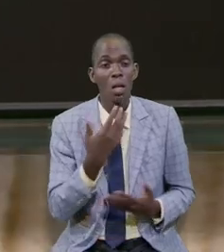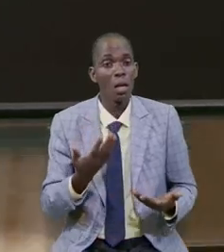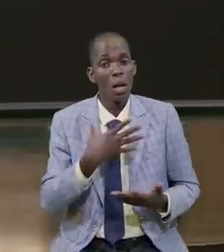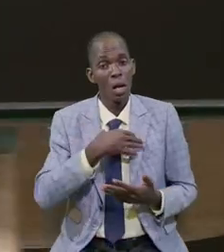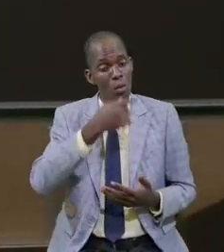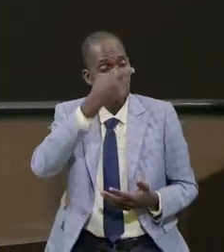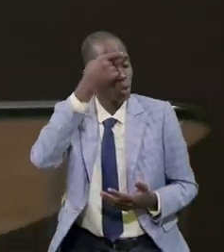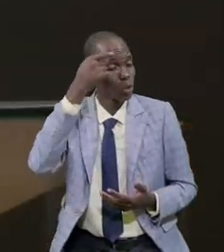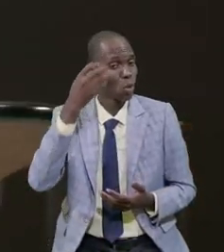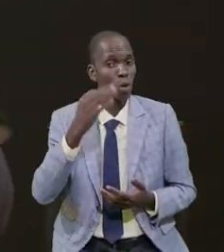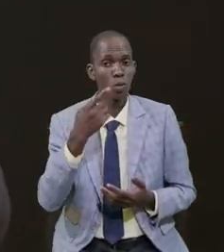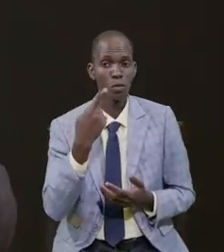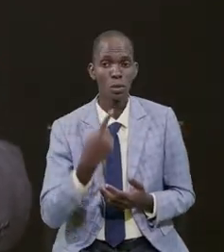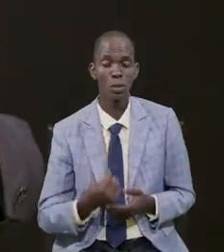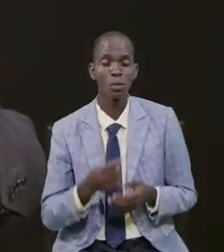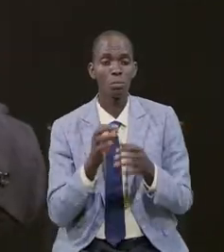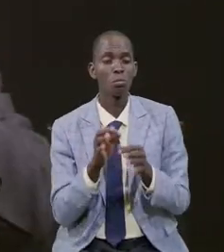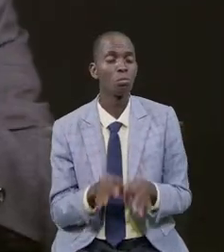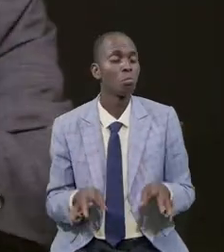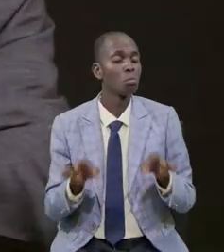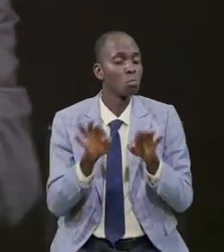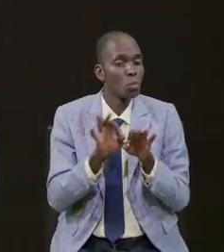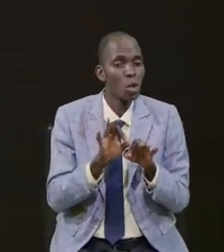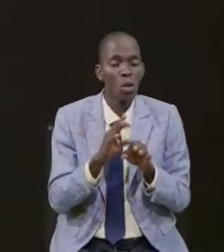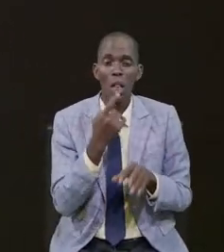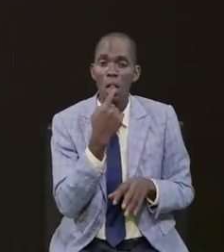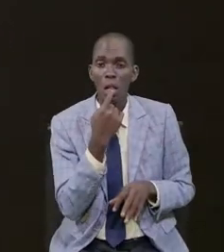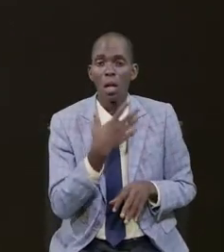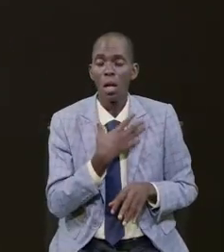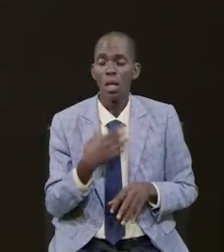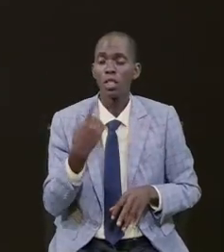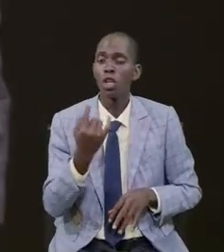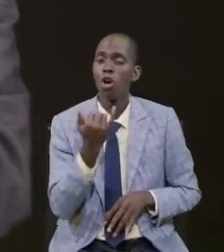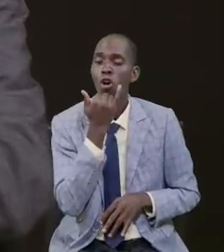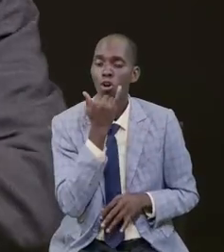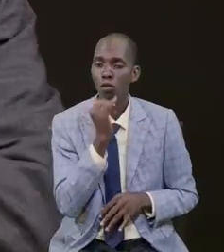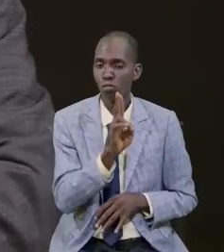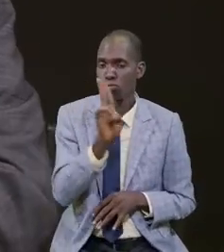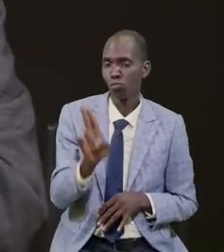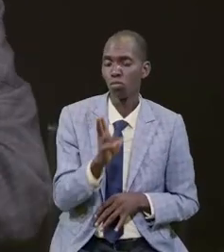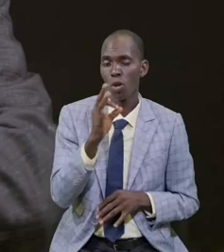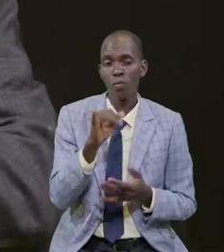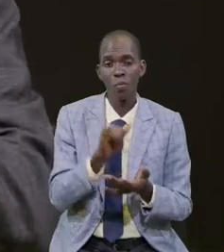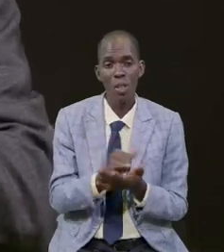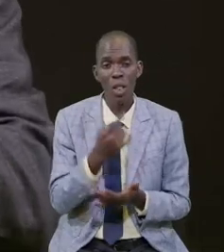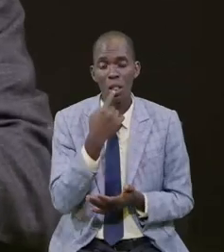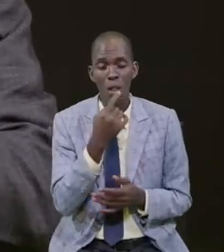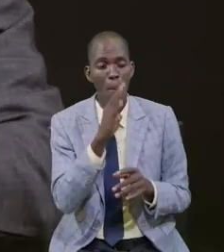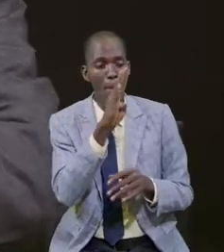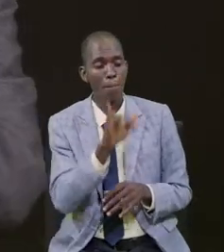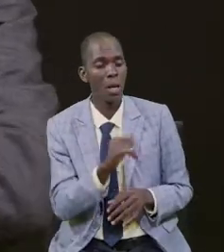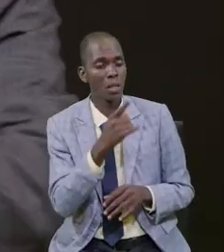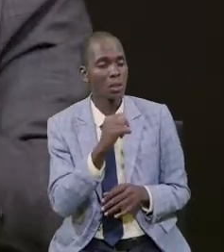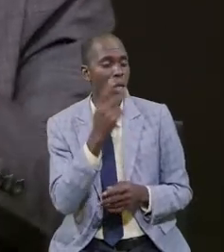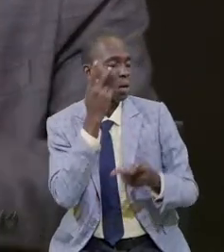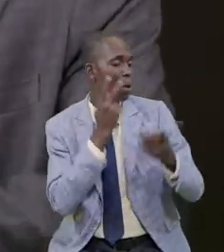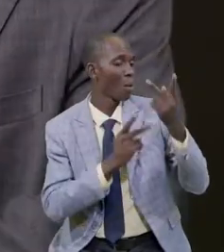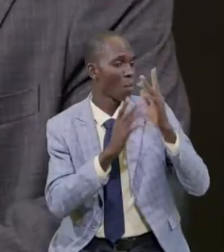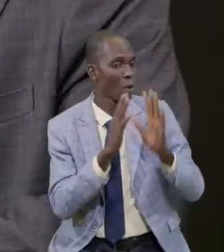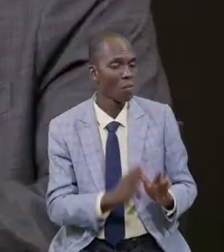leur positionnement et à cause du mauvais usage de la langue de ces prophètes. Ils sont devenus